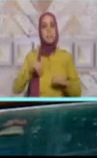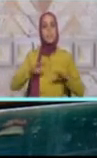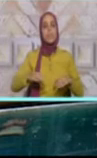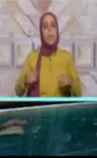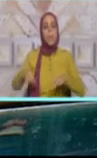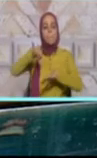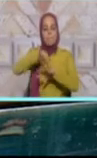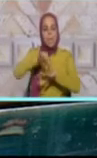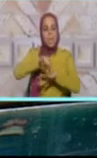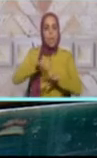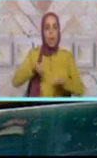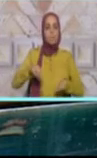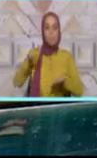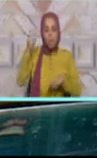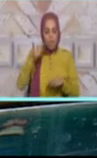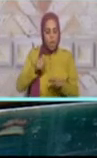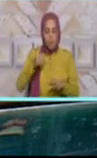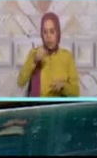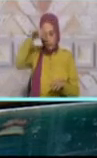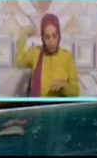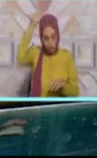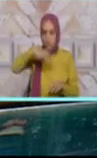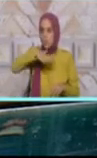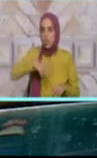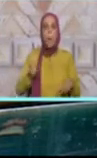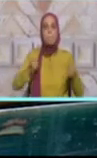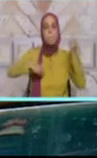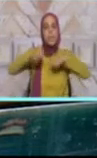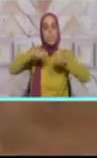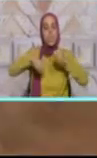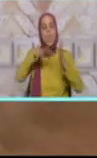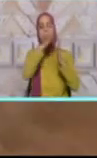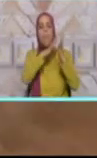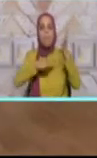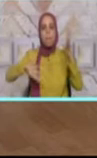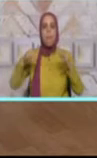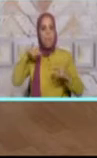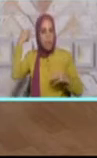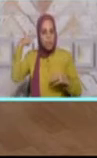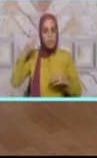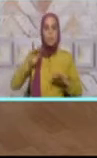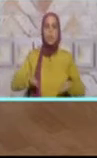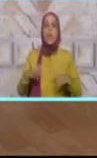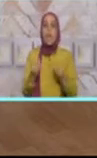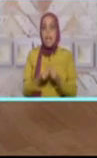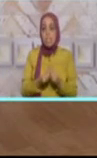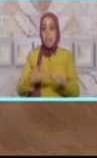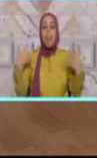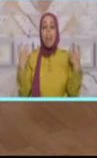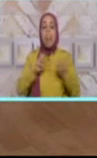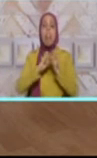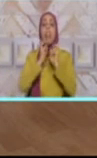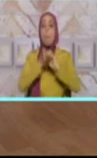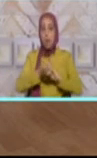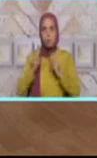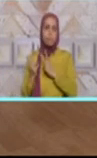مدينة البرلوس بمحافظة كفر الشيخ افتتاح مجمع مصانع الرمال السوداء. هذا المشروع